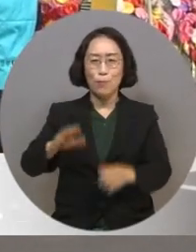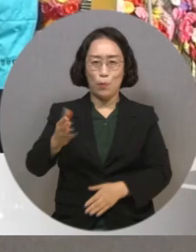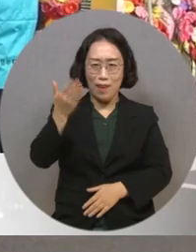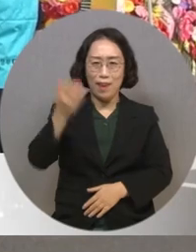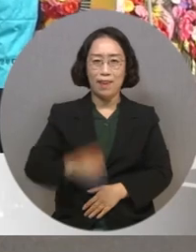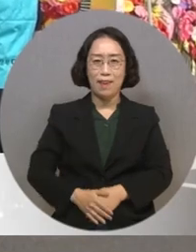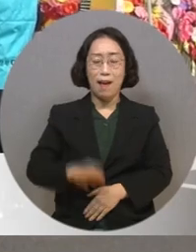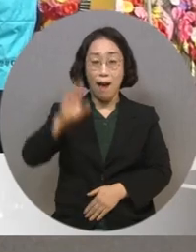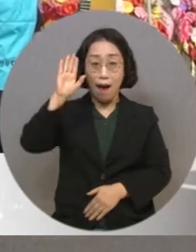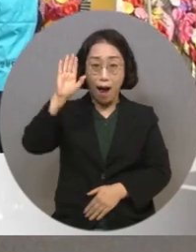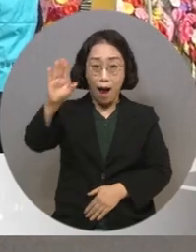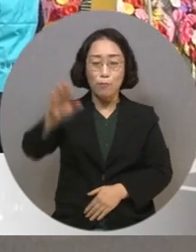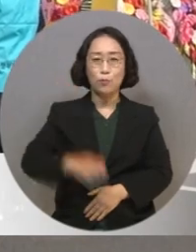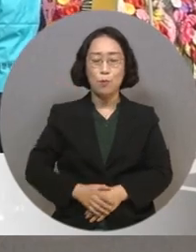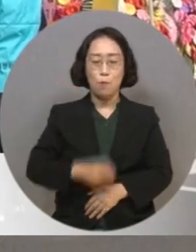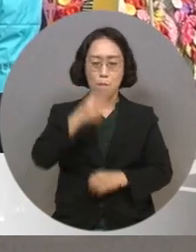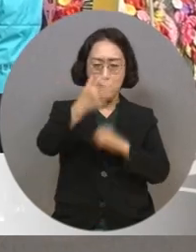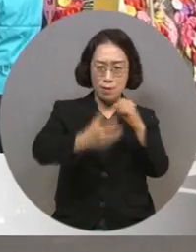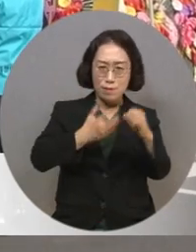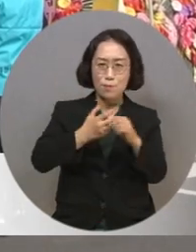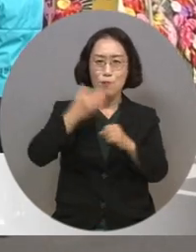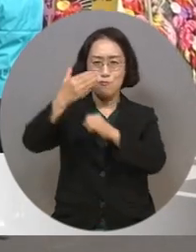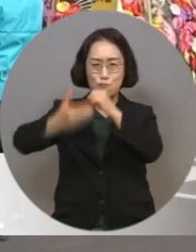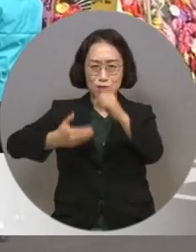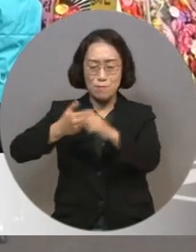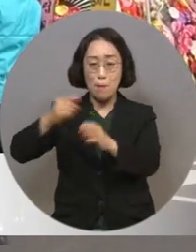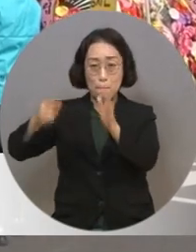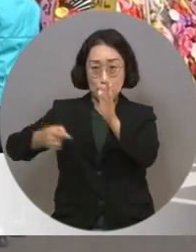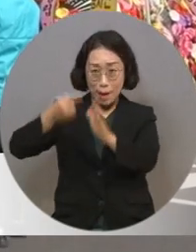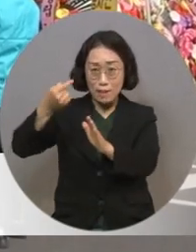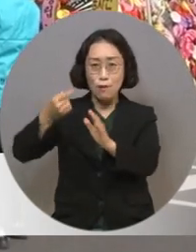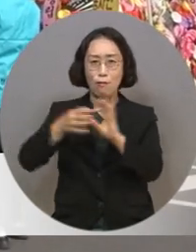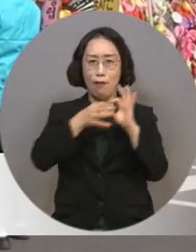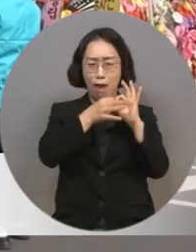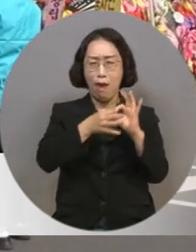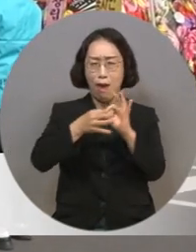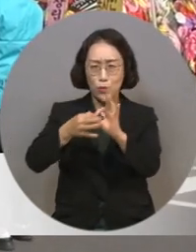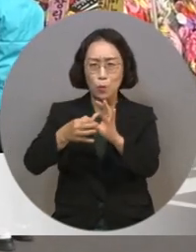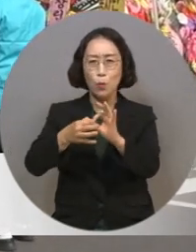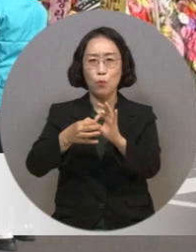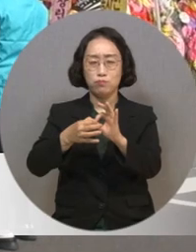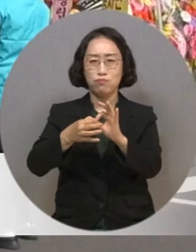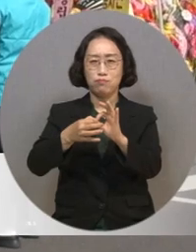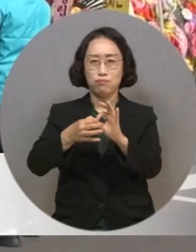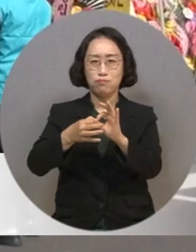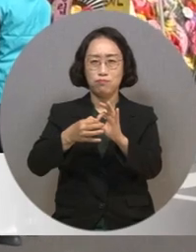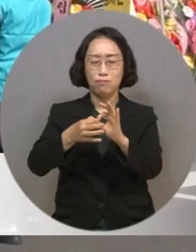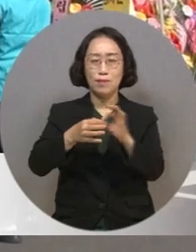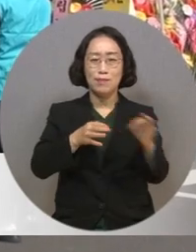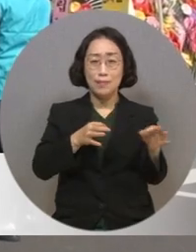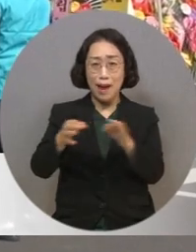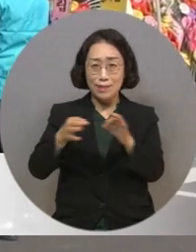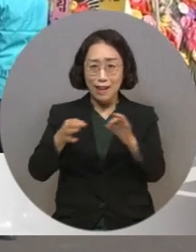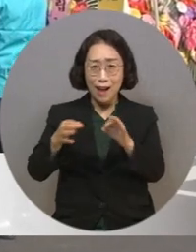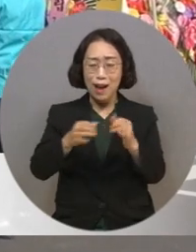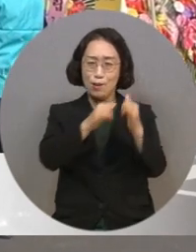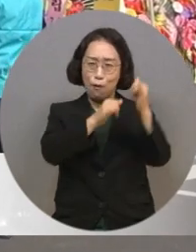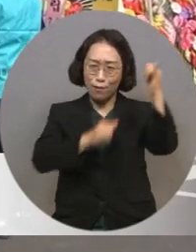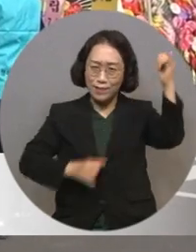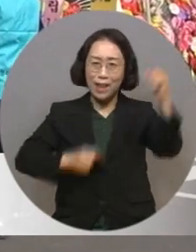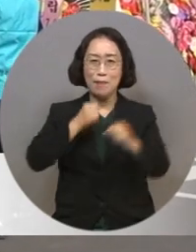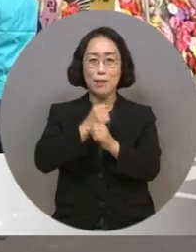또 앞으로라도 80년, 90년, 100년이 되는 그 역사를 만들기